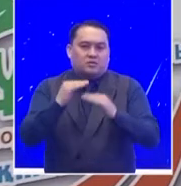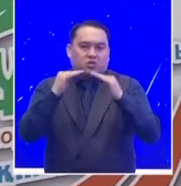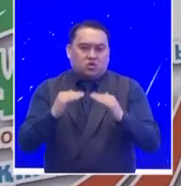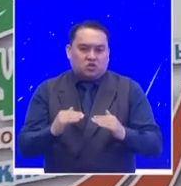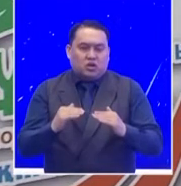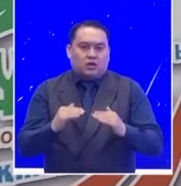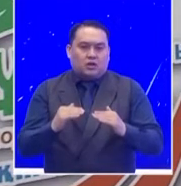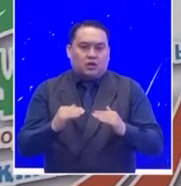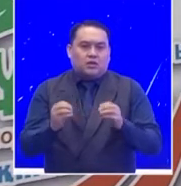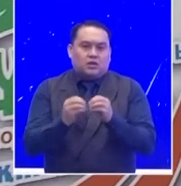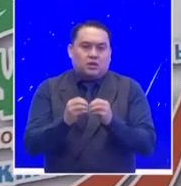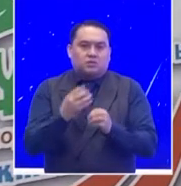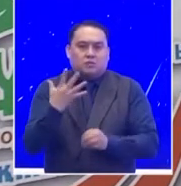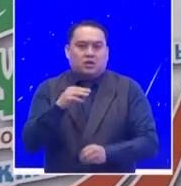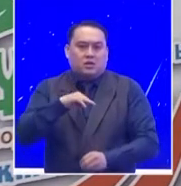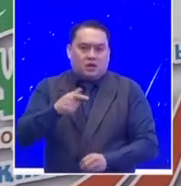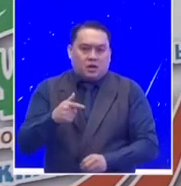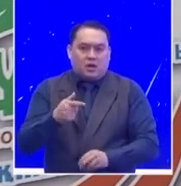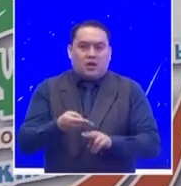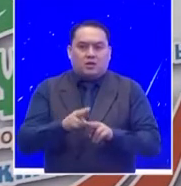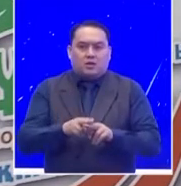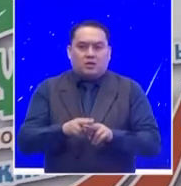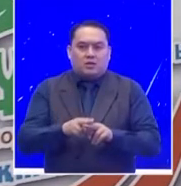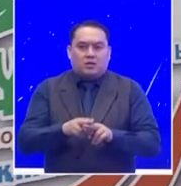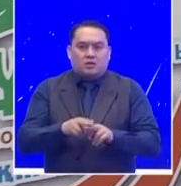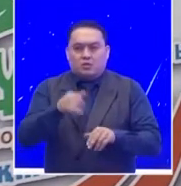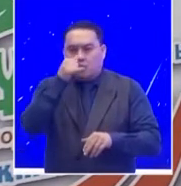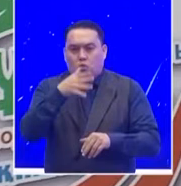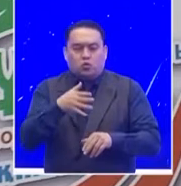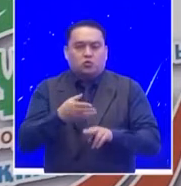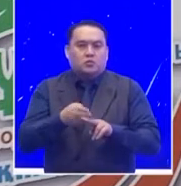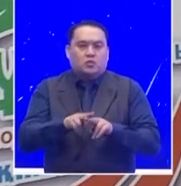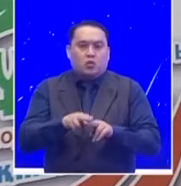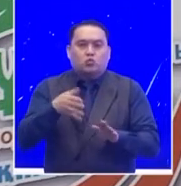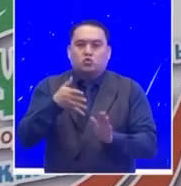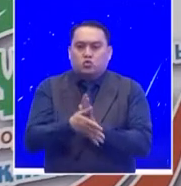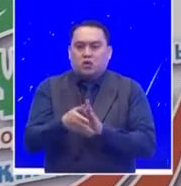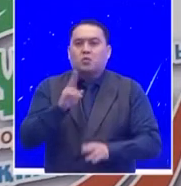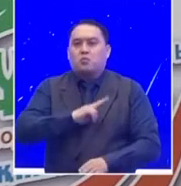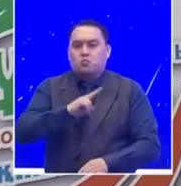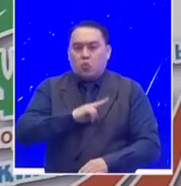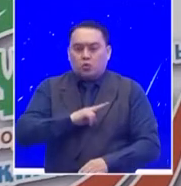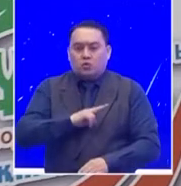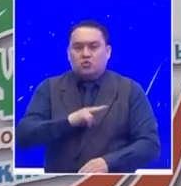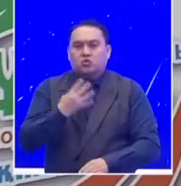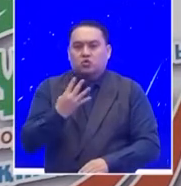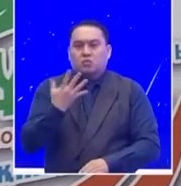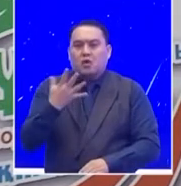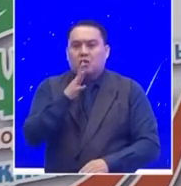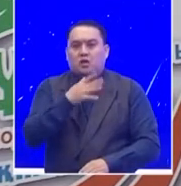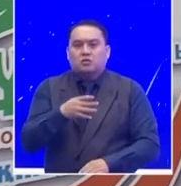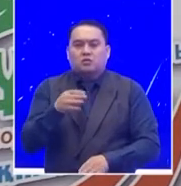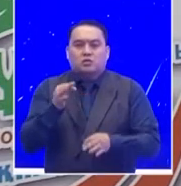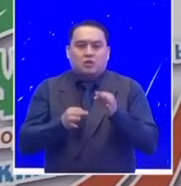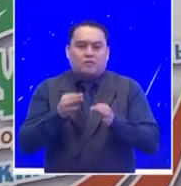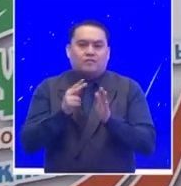на 10-5 тенге. Но это тоже не выход из положения. Почему? Если сравнить 4-5 лет тому назад солярка